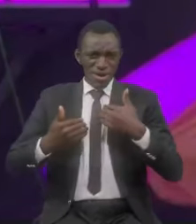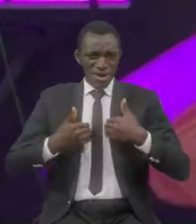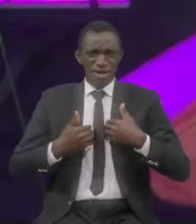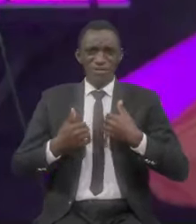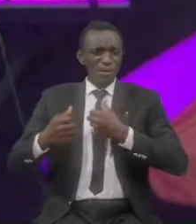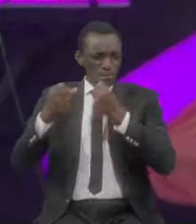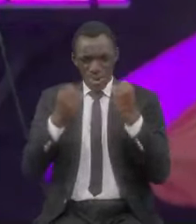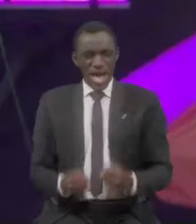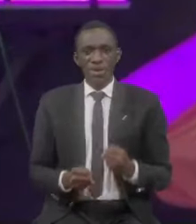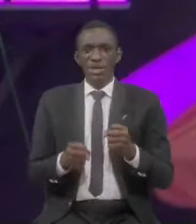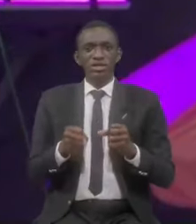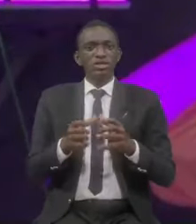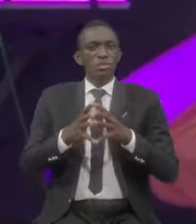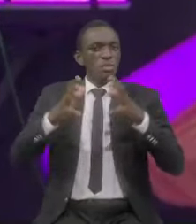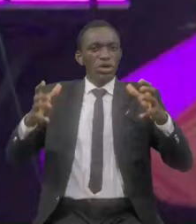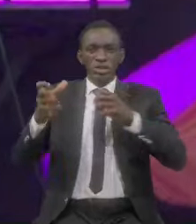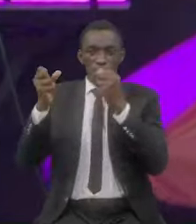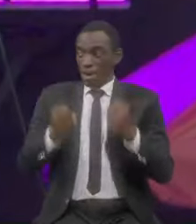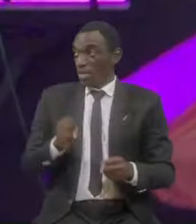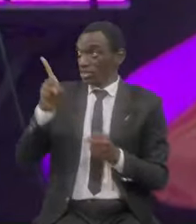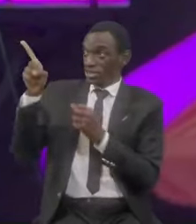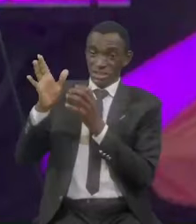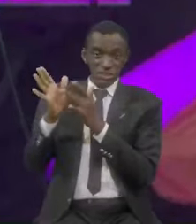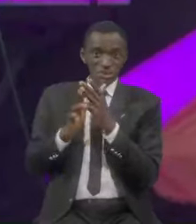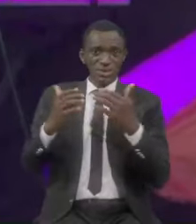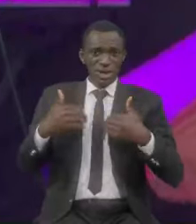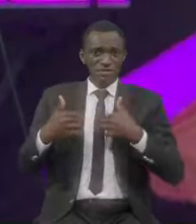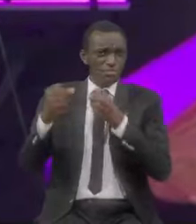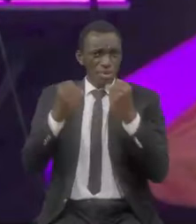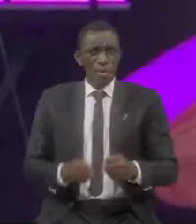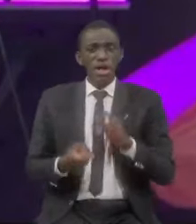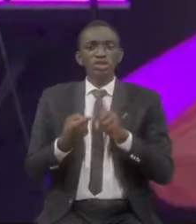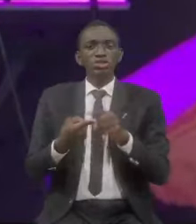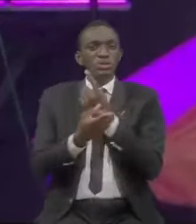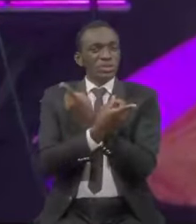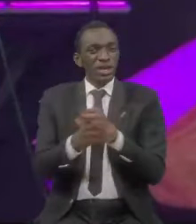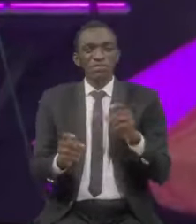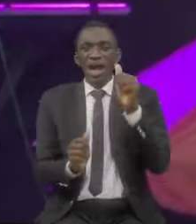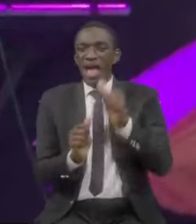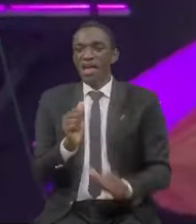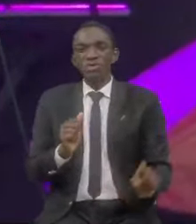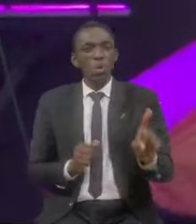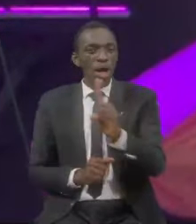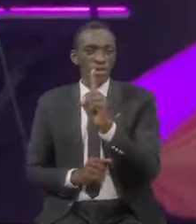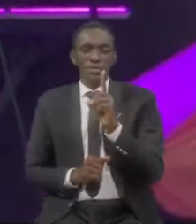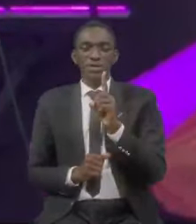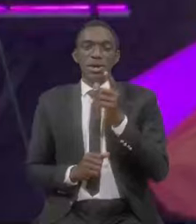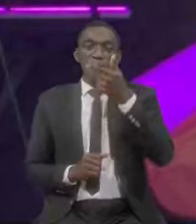de pouvoir pour délivrer toute personne.